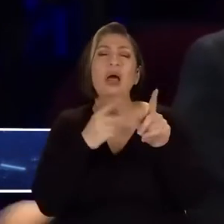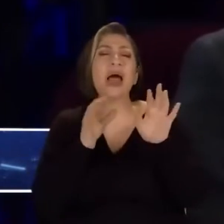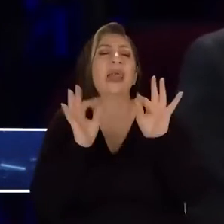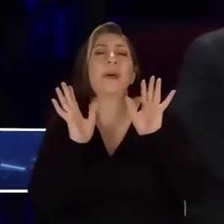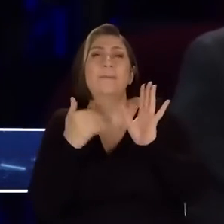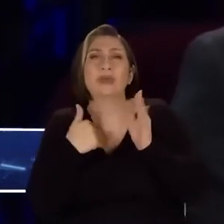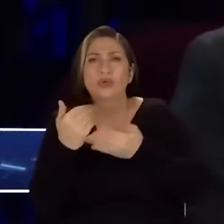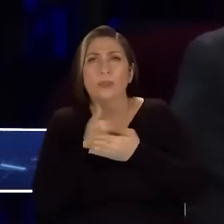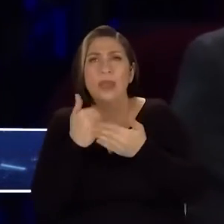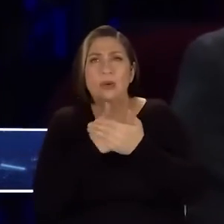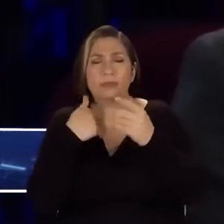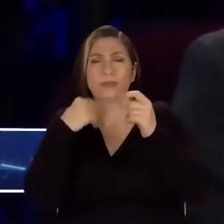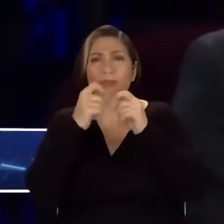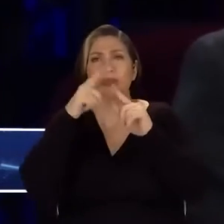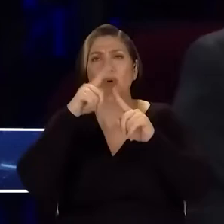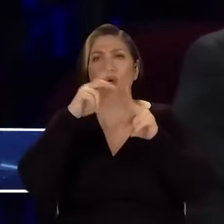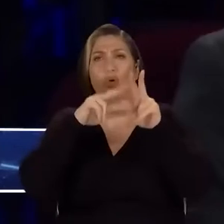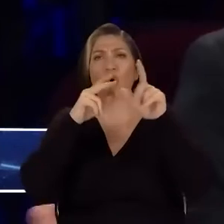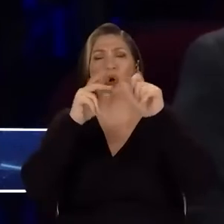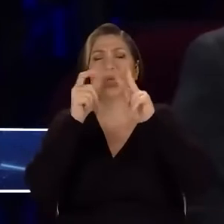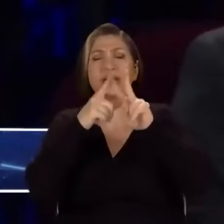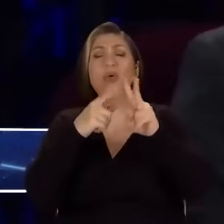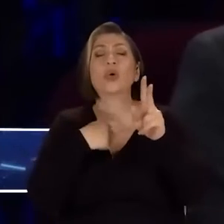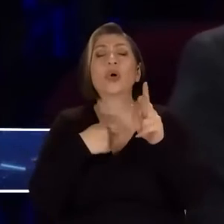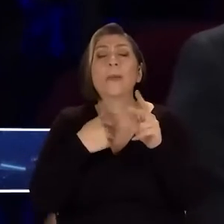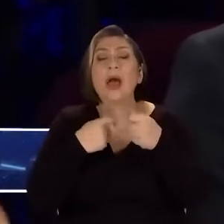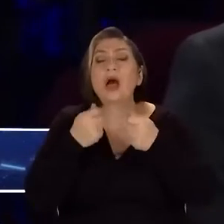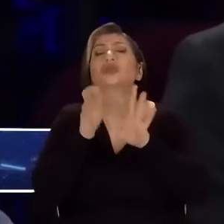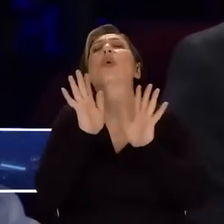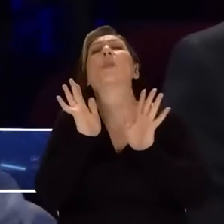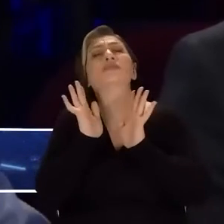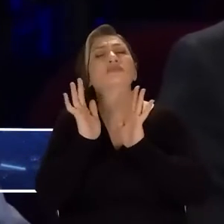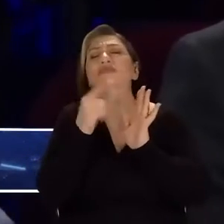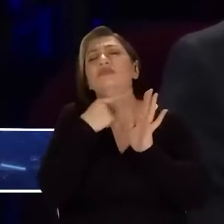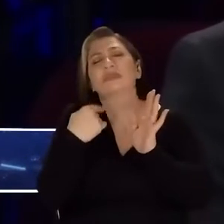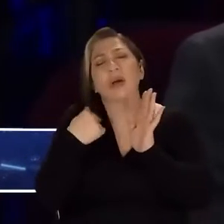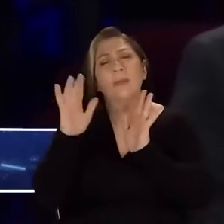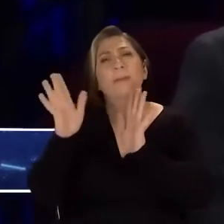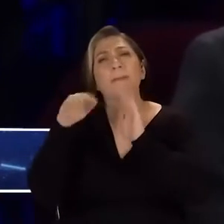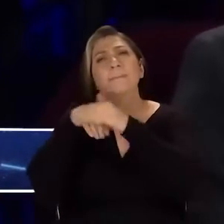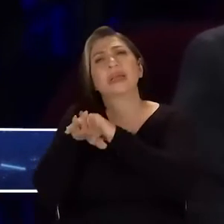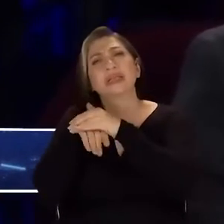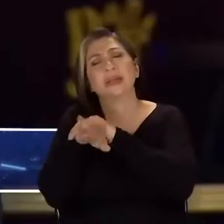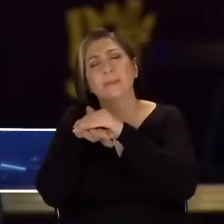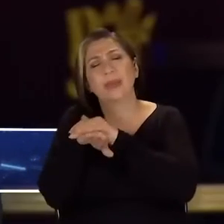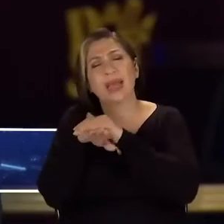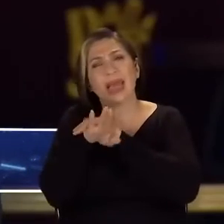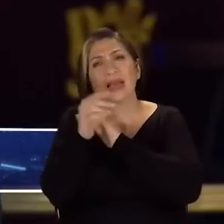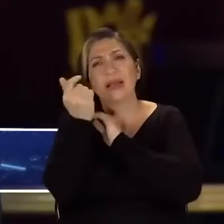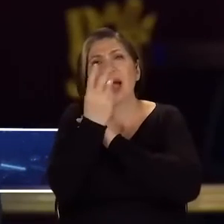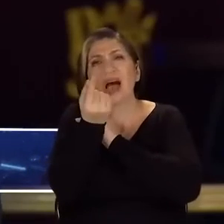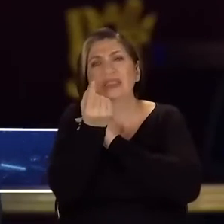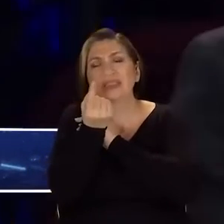Ben topluyorum mesela Bitcoin'i. Kullanmıyorum. Kullandırtamazsınız da bana. Çünkü ben bunu biriktirme taraftarıyım. Sınırlı